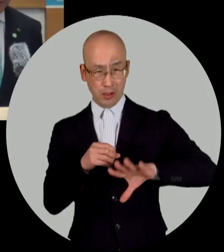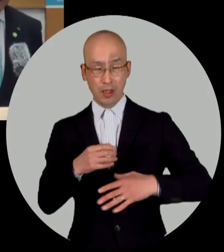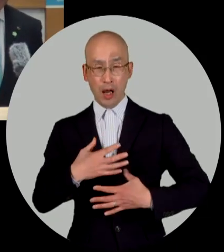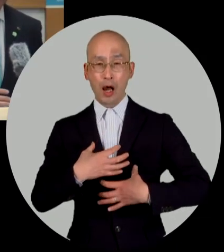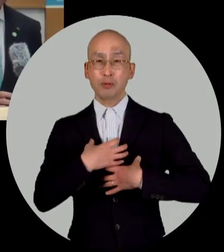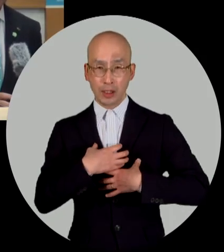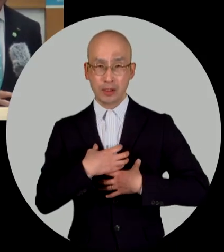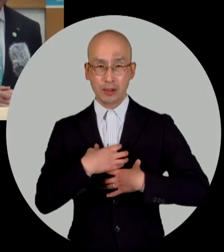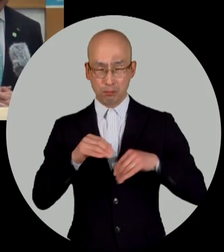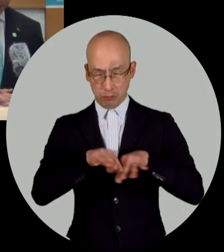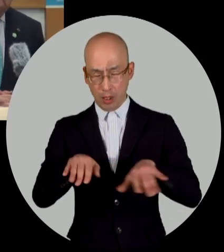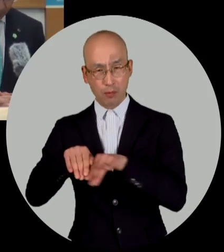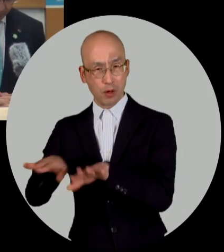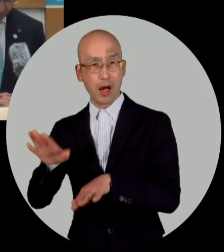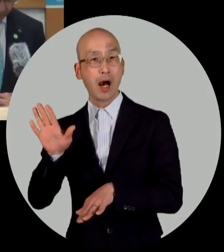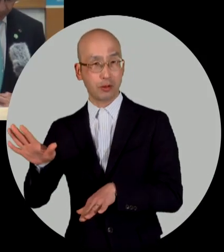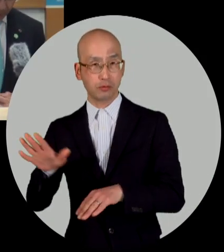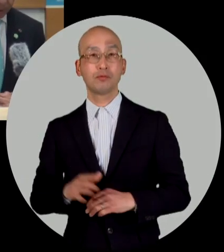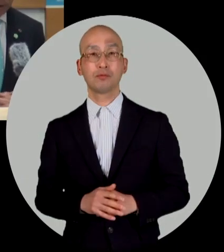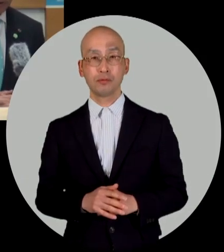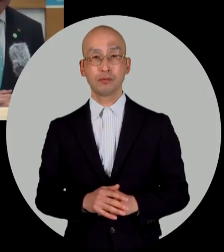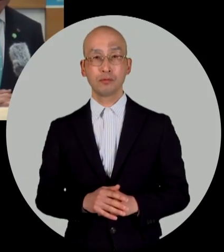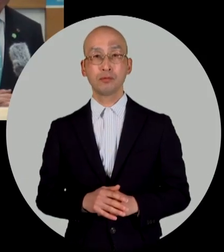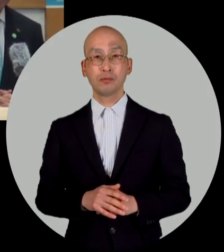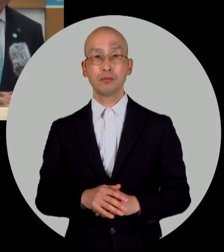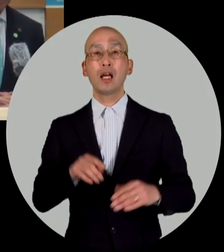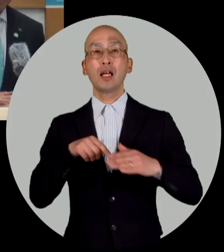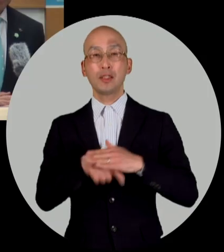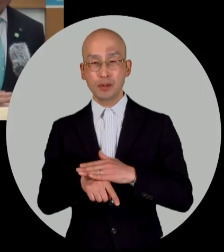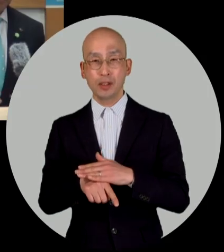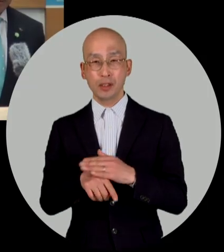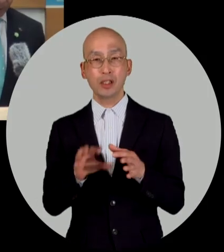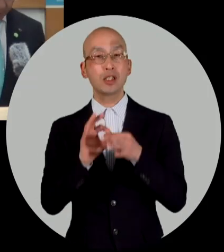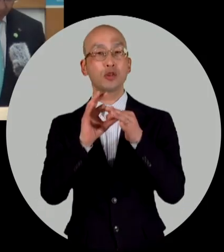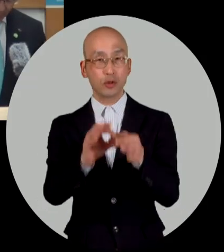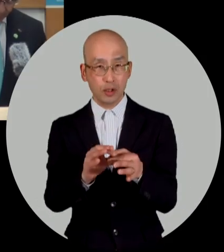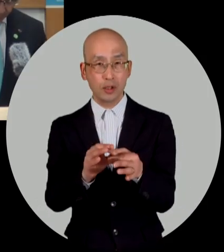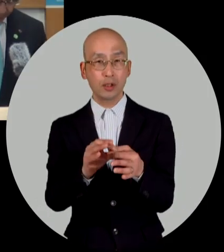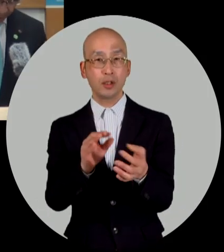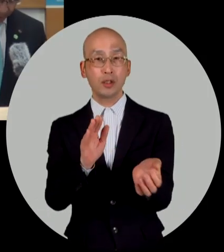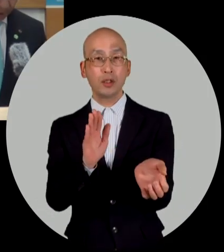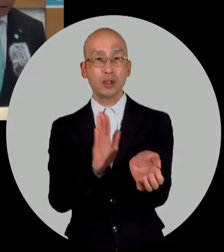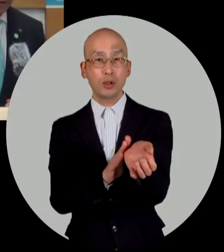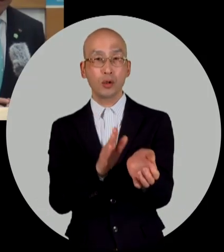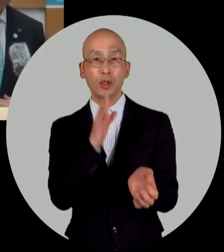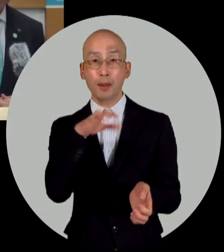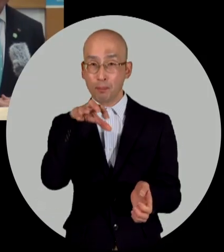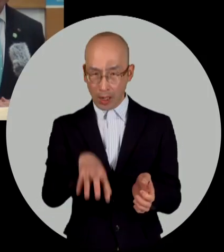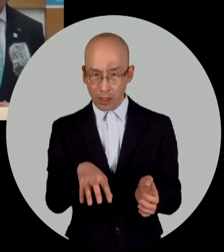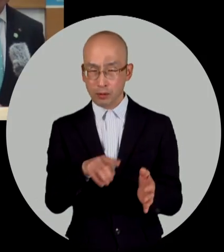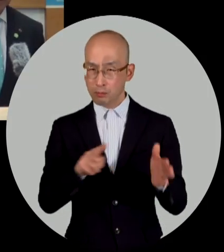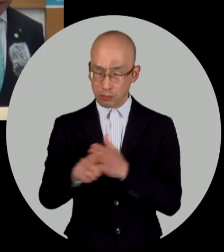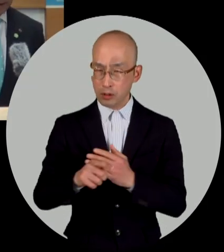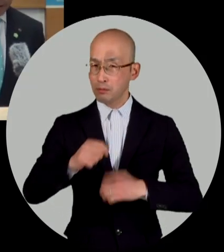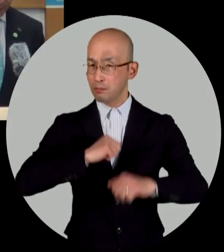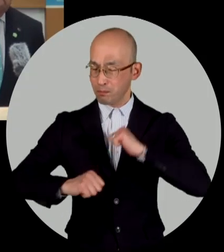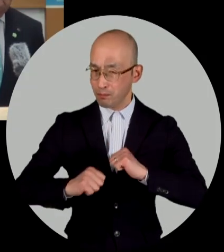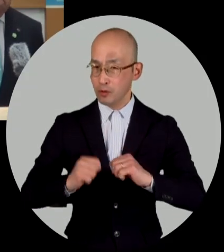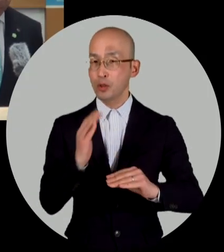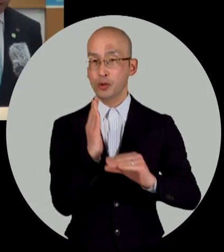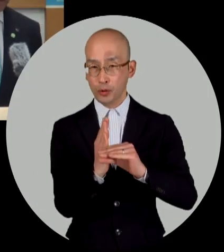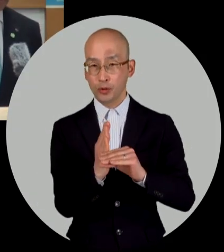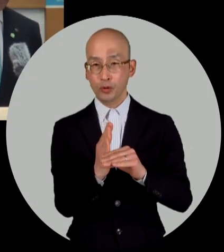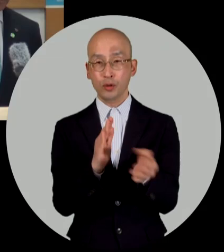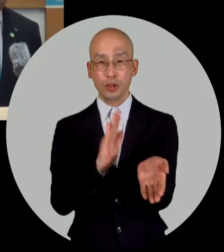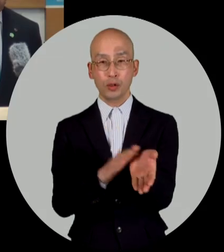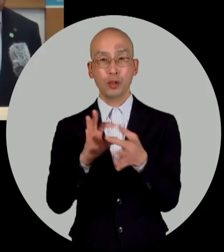。そういう意味では引き続き医療現場の第一線では大変なご奮闘をいただいております。医療